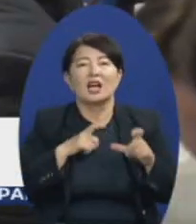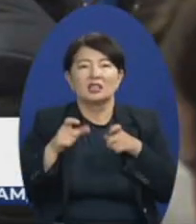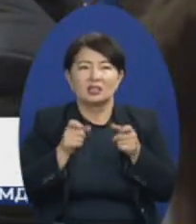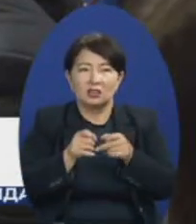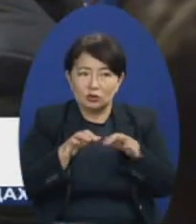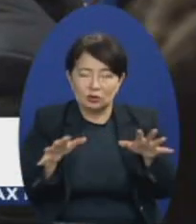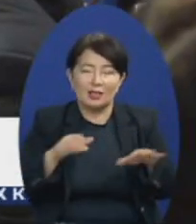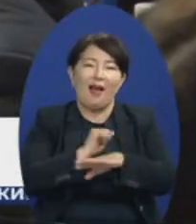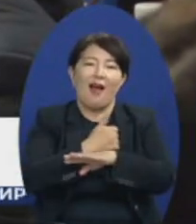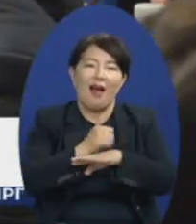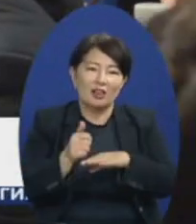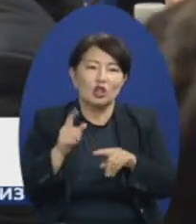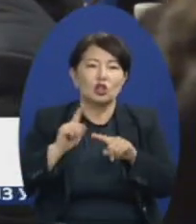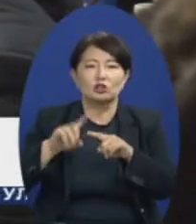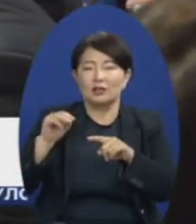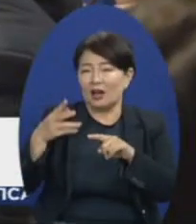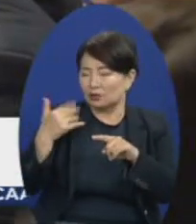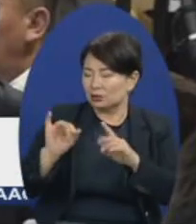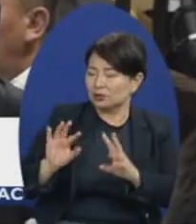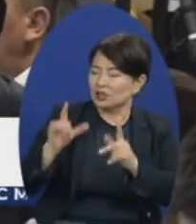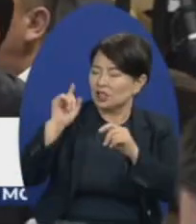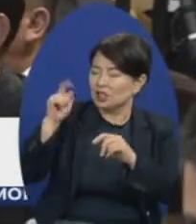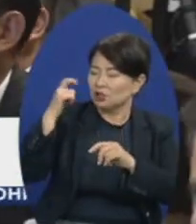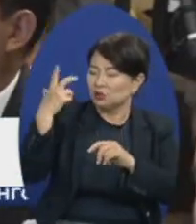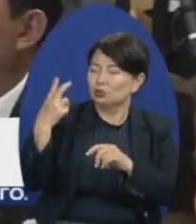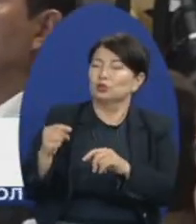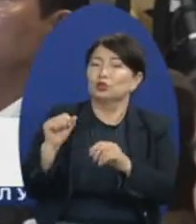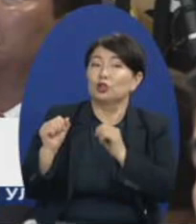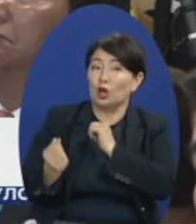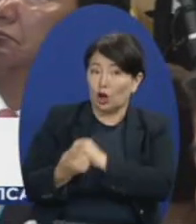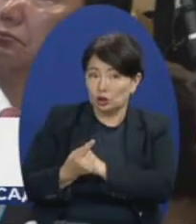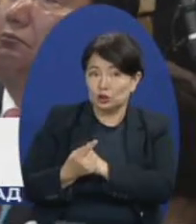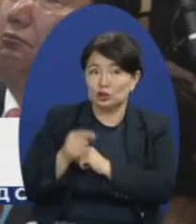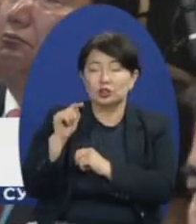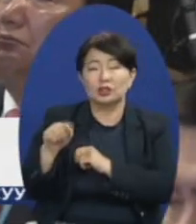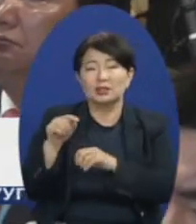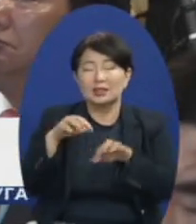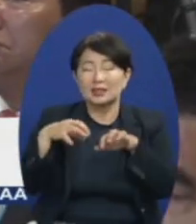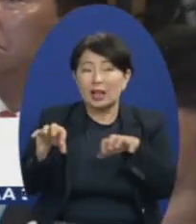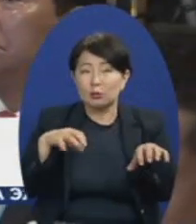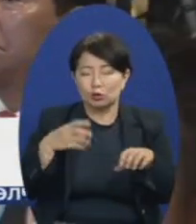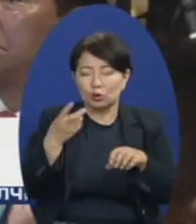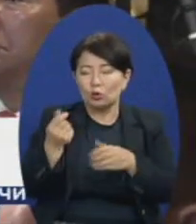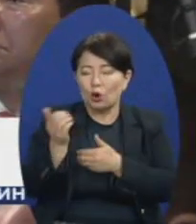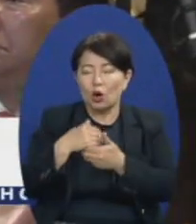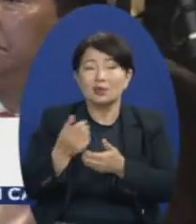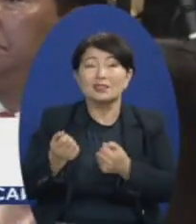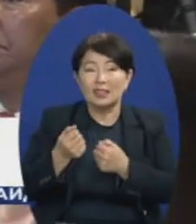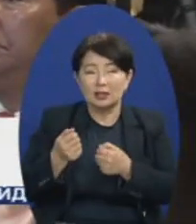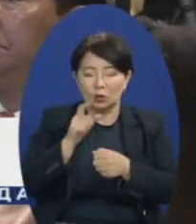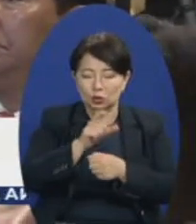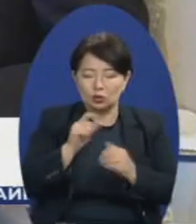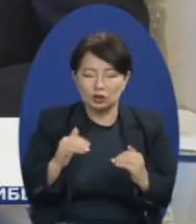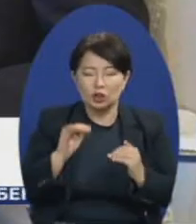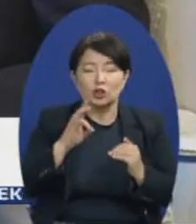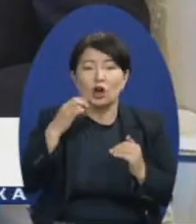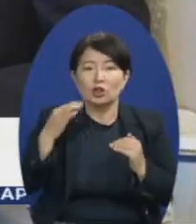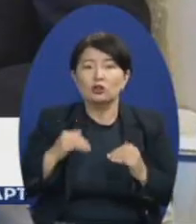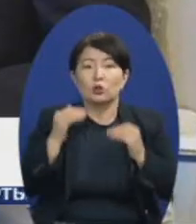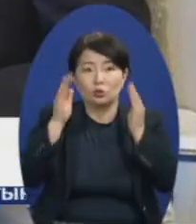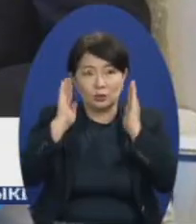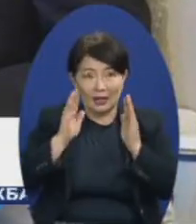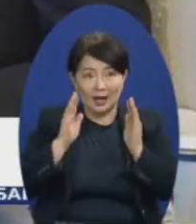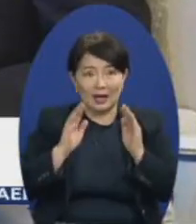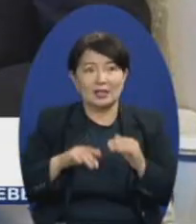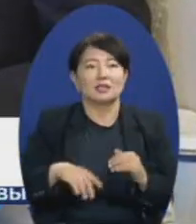тулд аялал жуулчлал, хөдөө аж ахуй, сэргийг гэрчин бүжний салбарыг онцлон эдгээр салбарт хөрөнгө оруулалтыг татах, хүний нөөцийг хөгжүүлэхэд анхаарч байна.